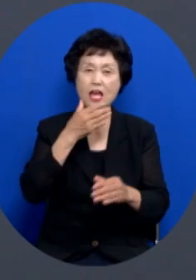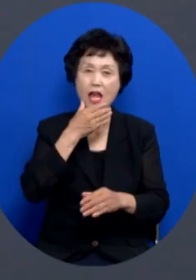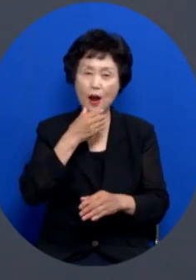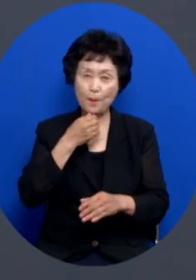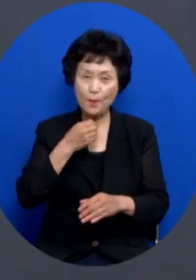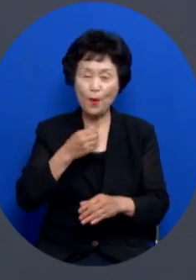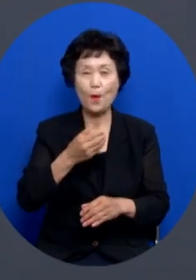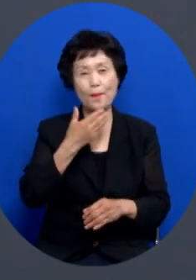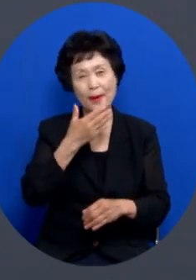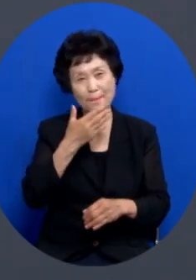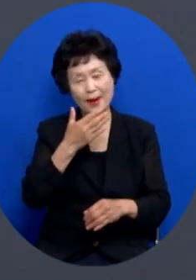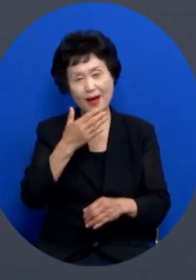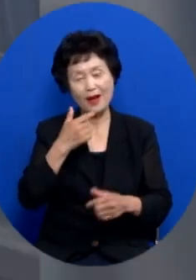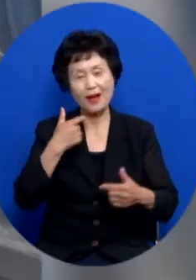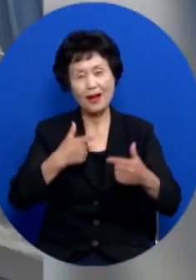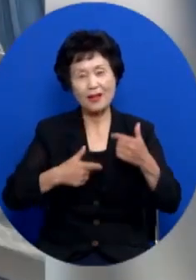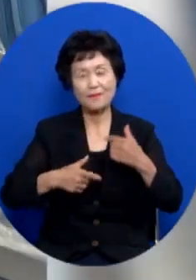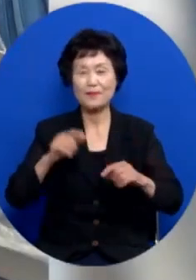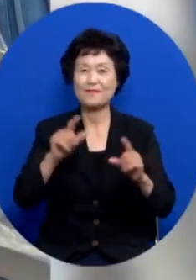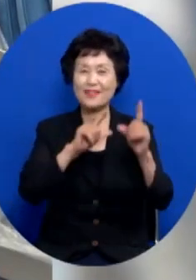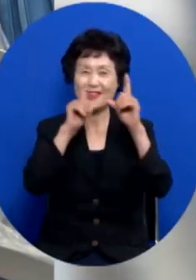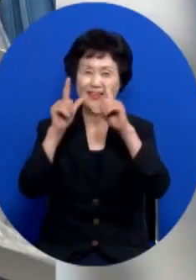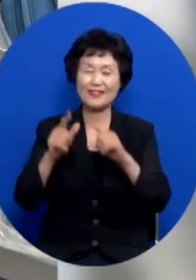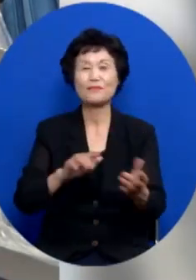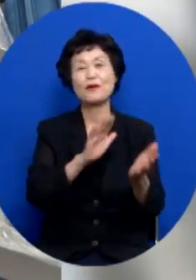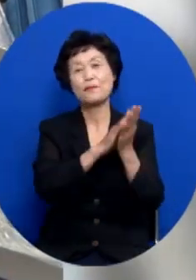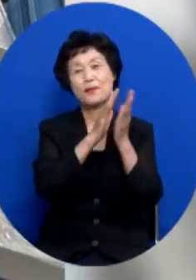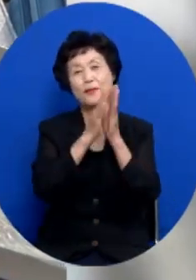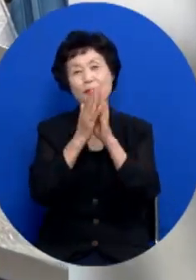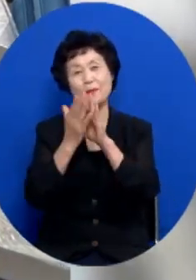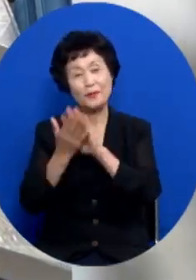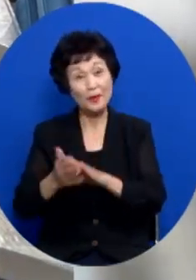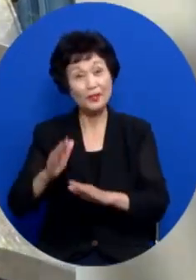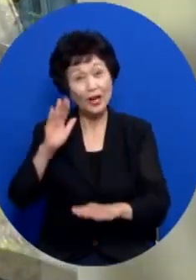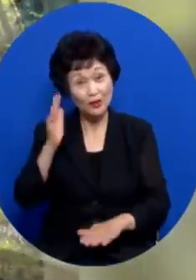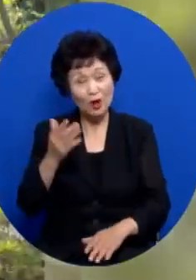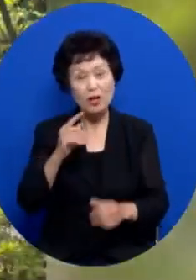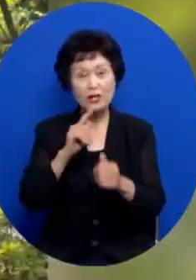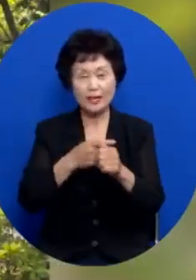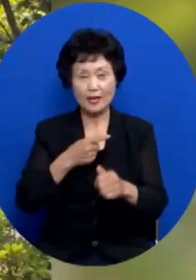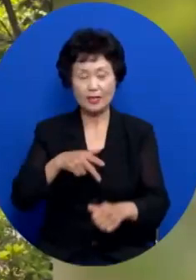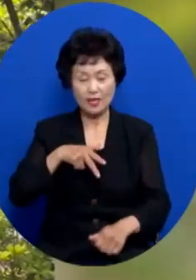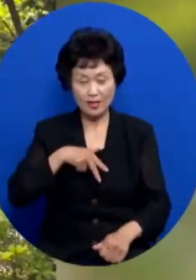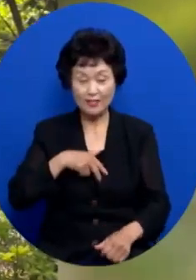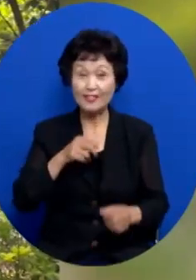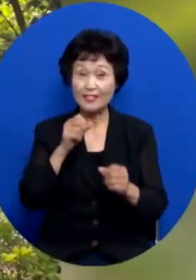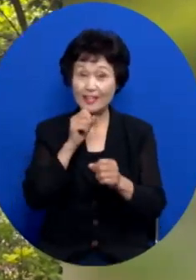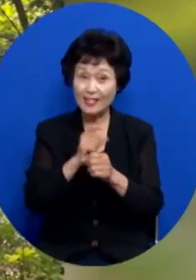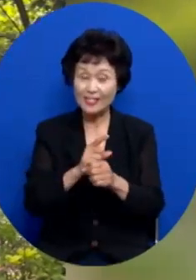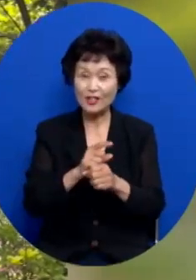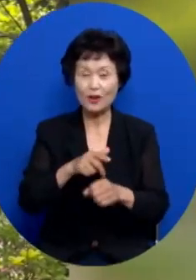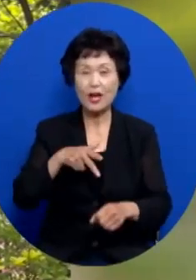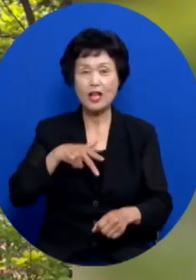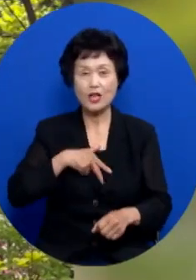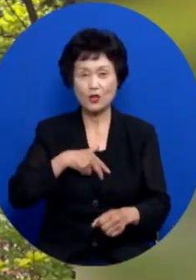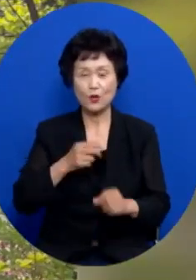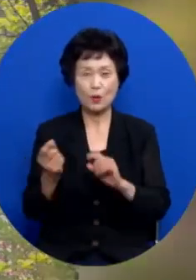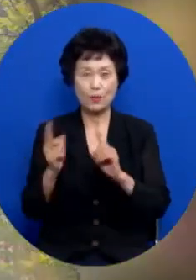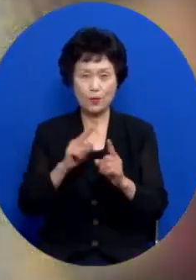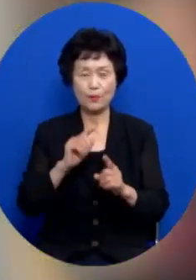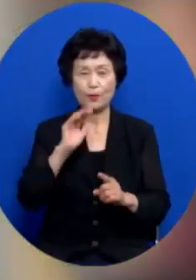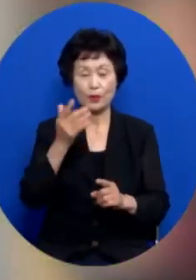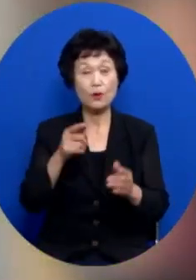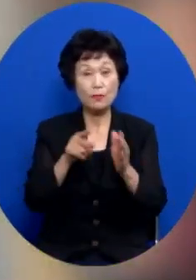기쁨의 시간들로 삶으로 변화됩니다. 그러다 보니까 자신의 정체성 그리고 자존감이 회복되고 하나님을 믿는